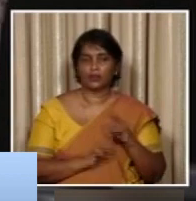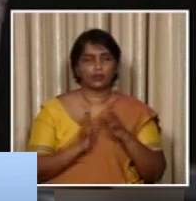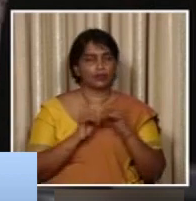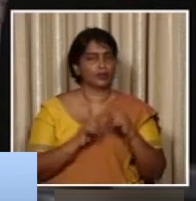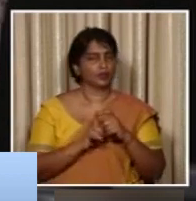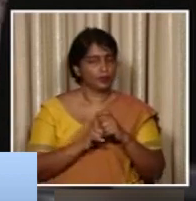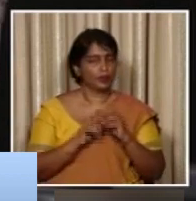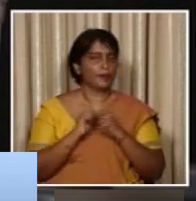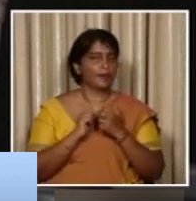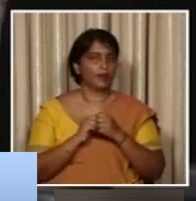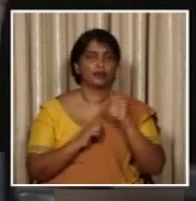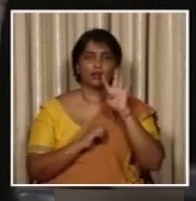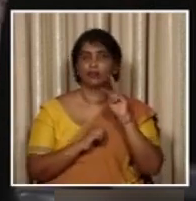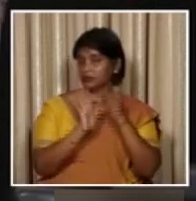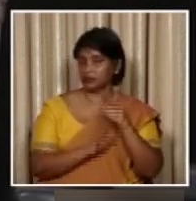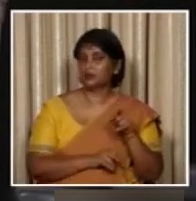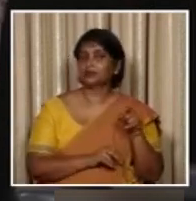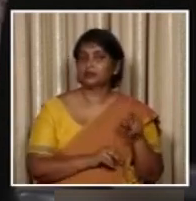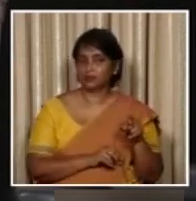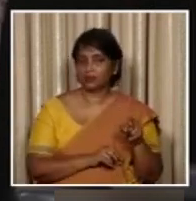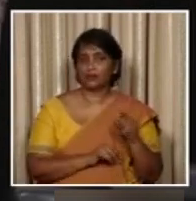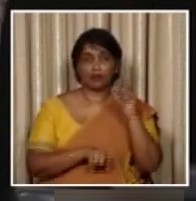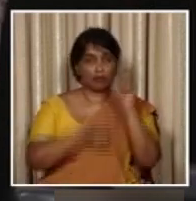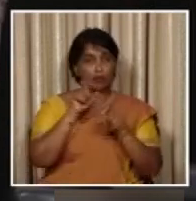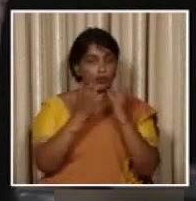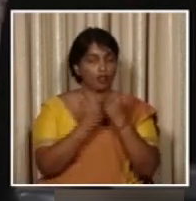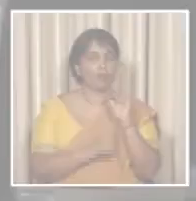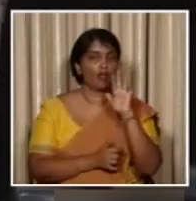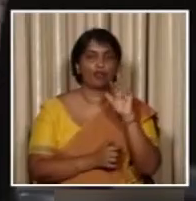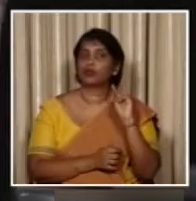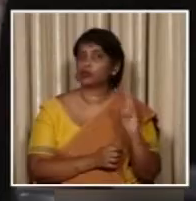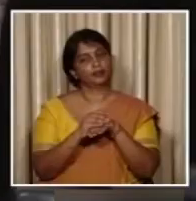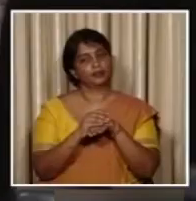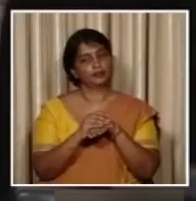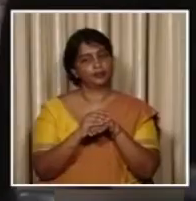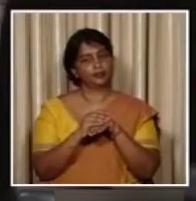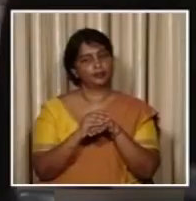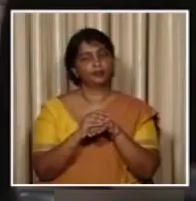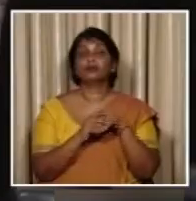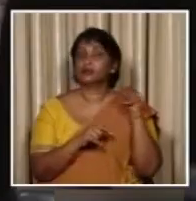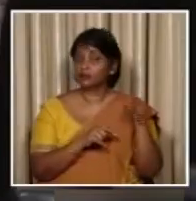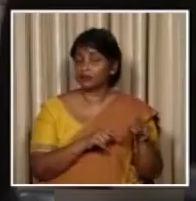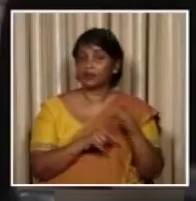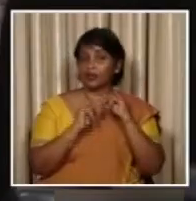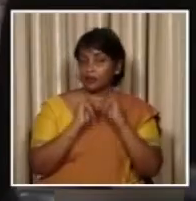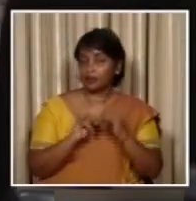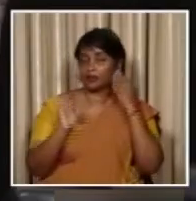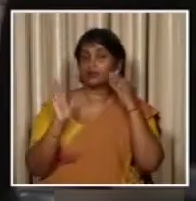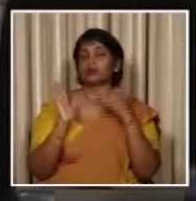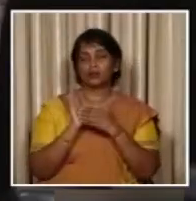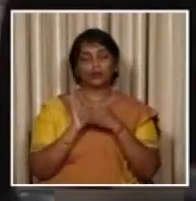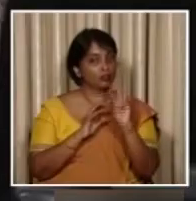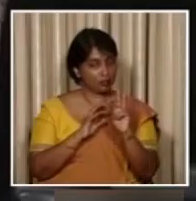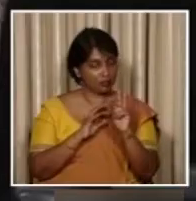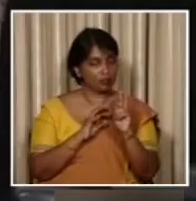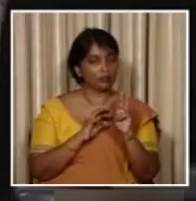පත්‍ර 43ක් ඉදිරිපත් කරලා තියෙනවා චූදිතයෝ 93 දෙනෙක් ඉන්නවා මේ නඩුවල එතකොට මේ අධිචෝදනා පත්‍ර